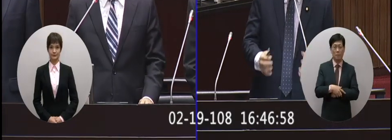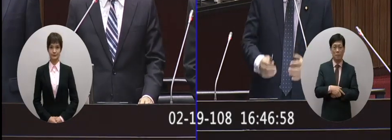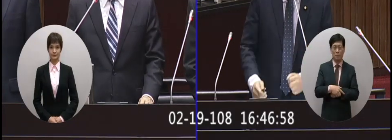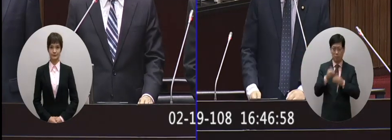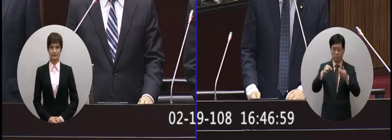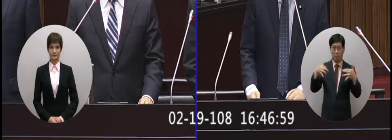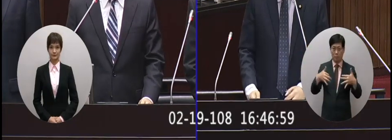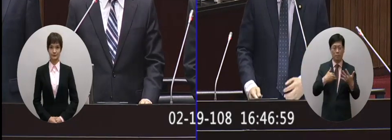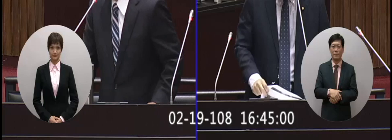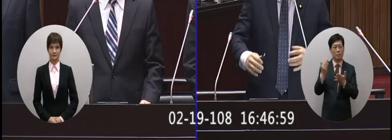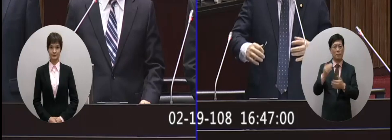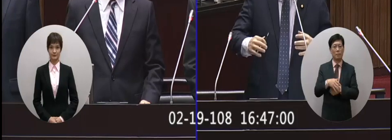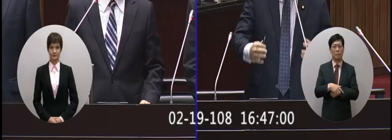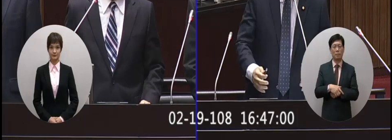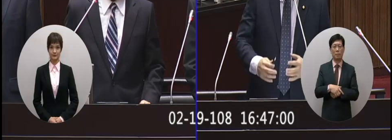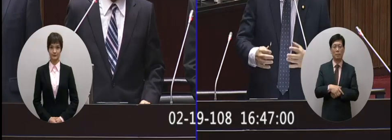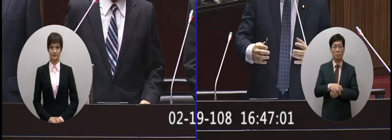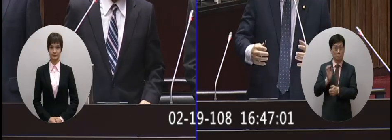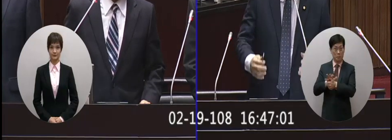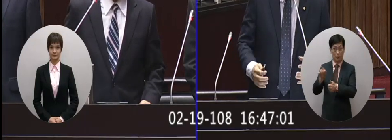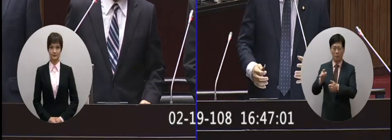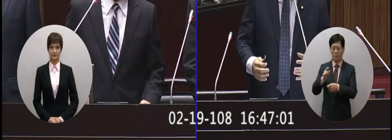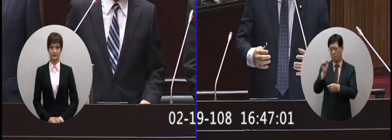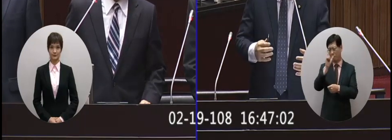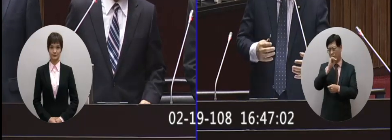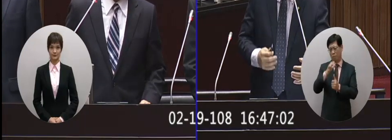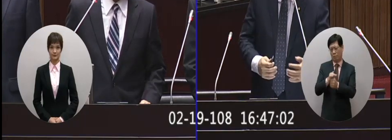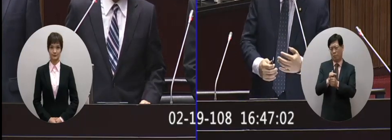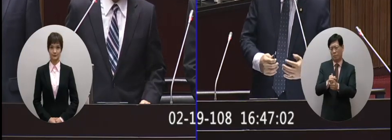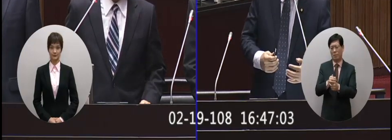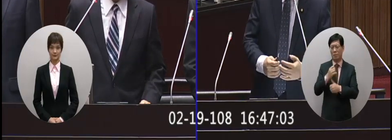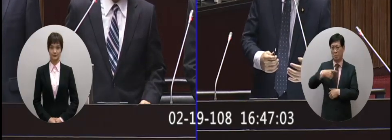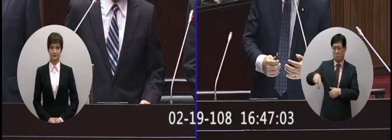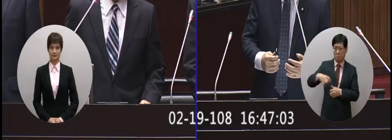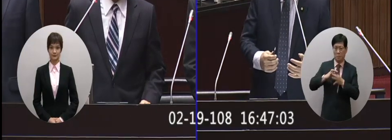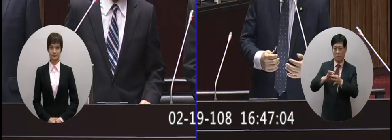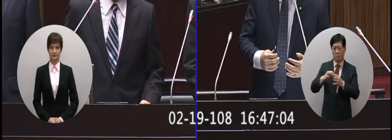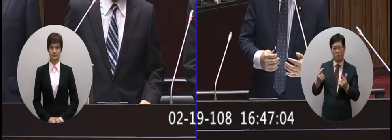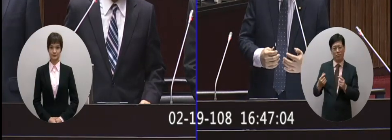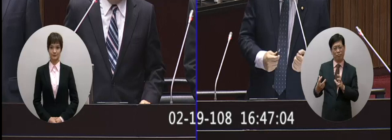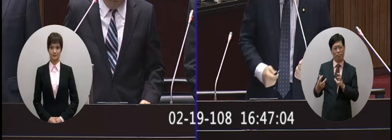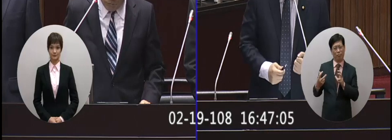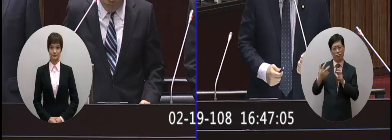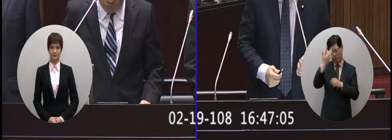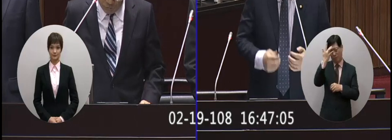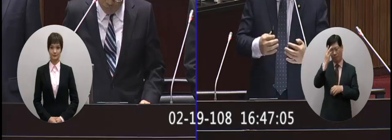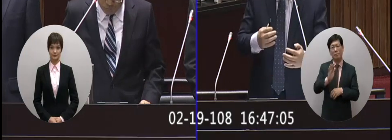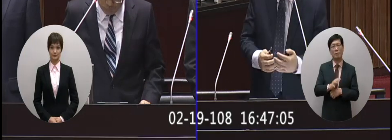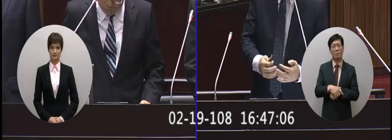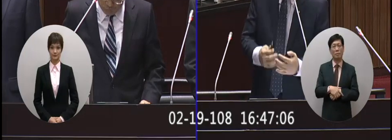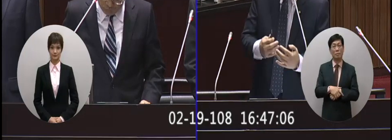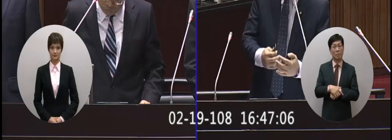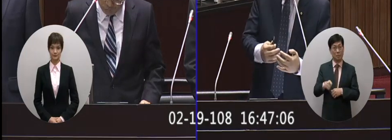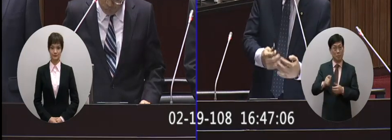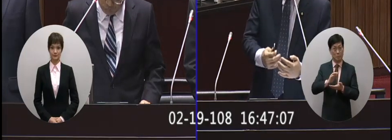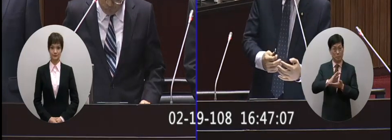来面对这些问题，能够让这个不要成为说啊双边关系的一些障碍，也不要